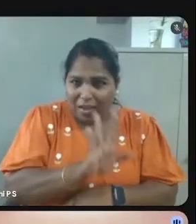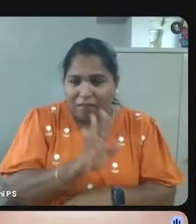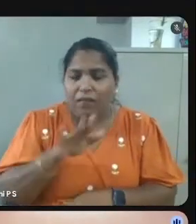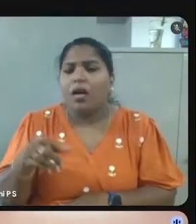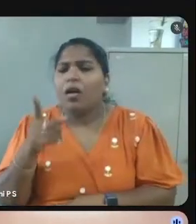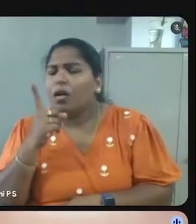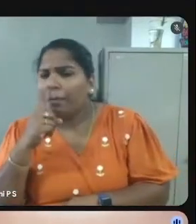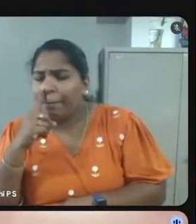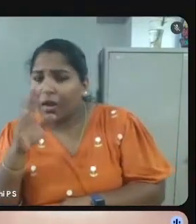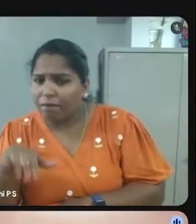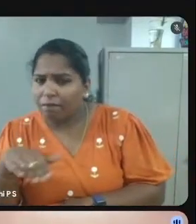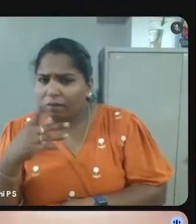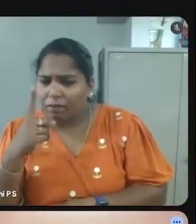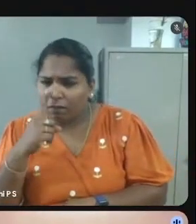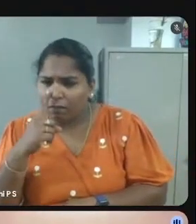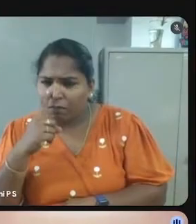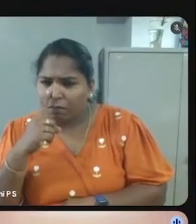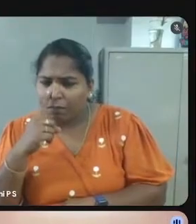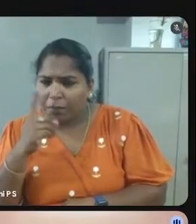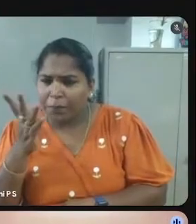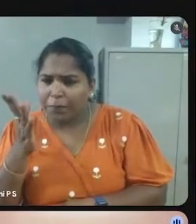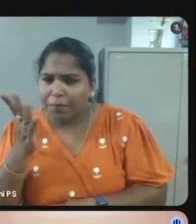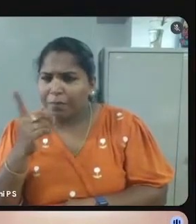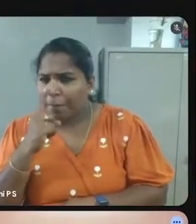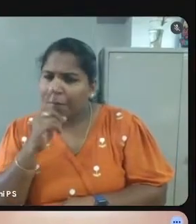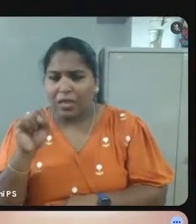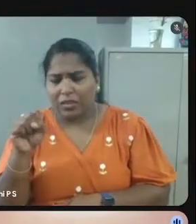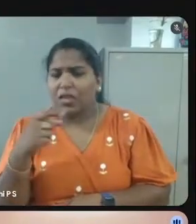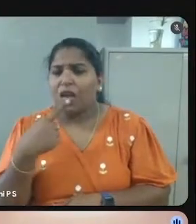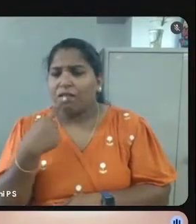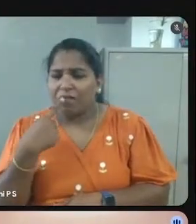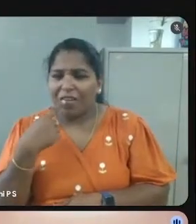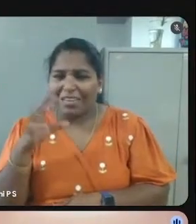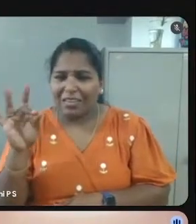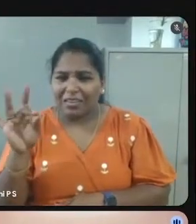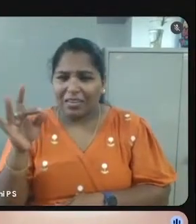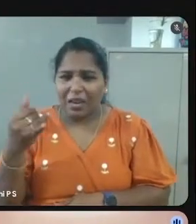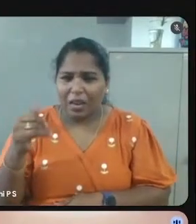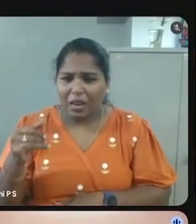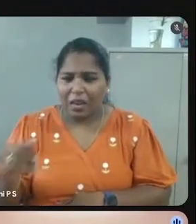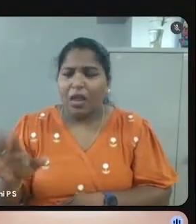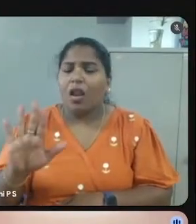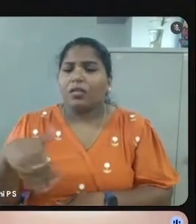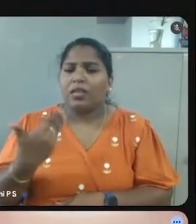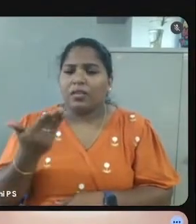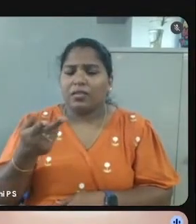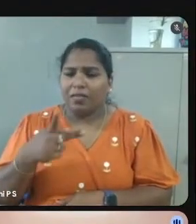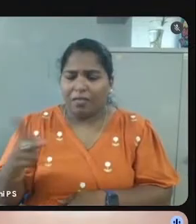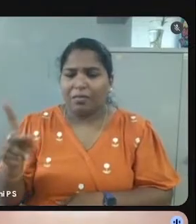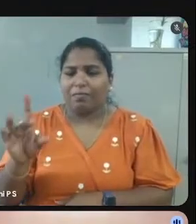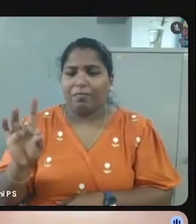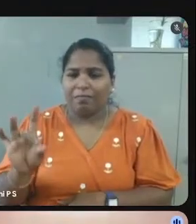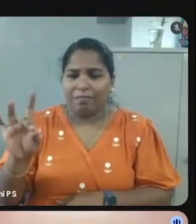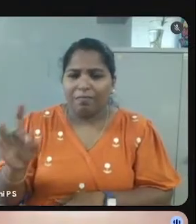പെൺകുട്ടികൾക്ക് ഉണ്ടാകാറുണ്ട്. പിന്നെ അവർക്ക് വൈറ്റ്നസ് ഡിസ്ചാർജും ആ കാര്യങ്ങളുണ്ട്, ലൂബ്രിക്കേഷൻസ് ഉണ്ടാവും.